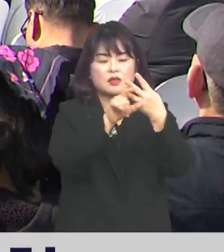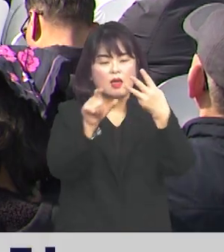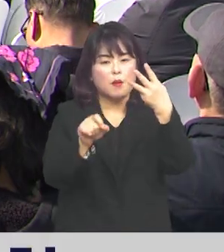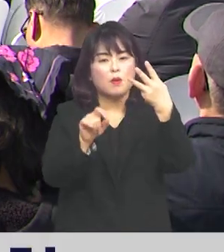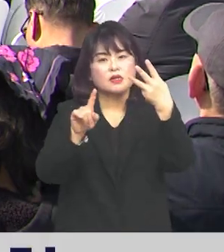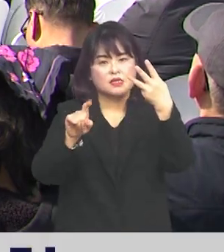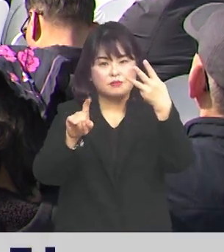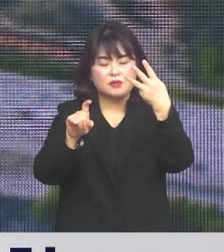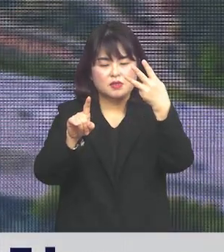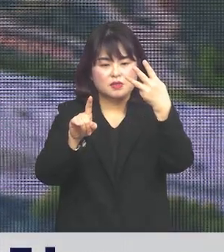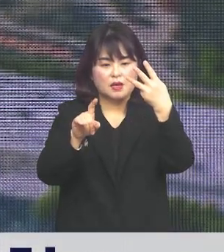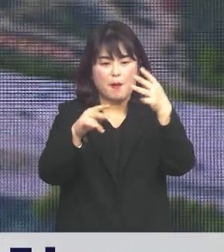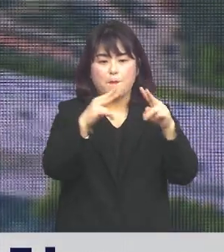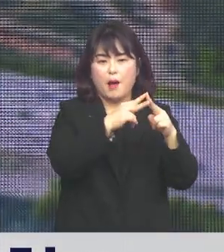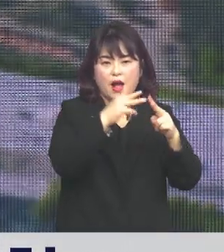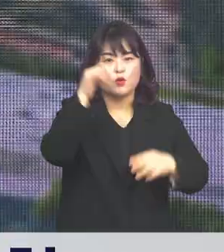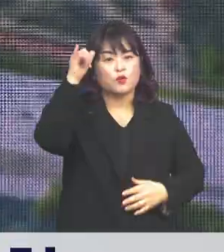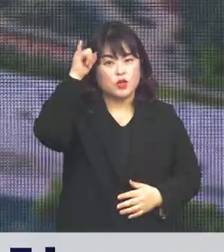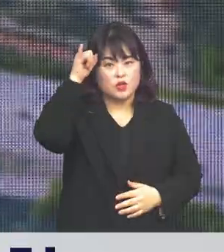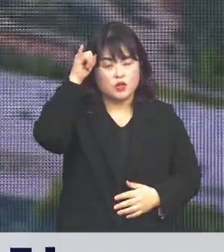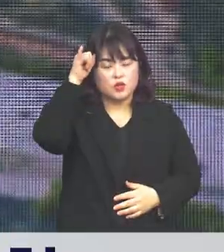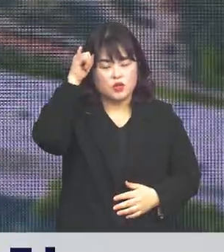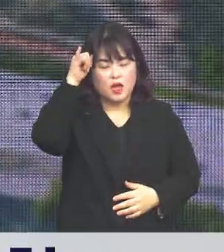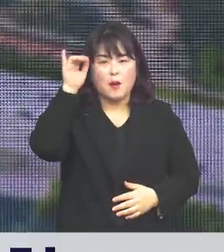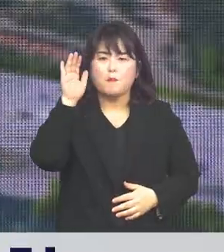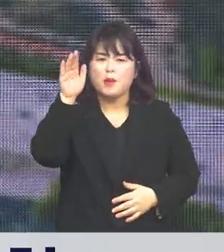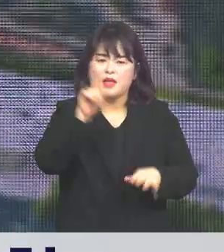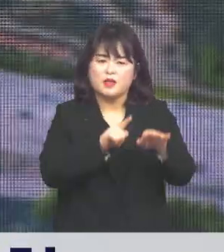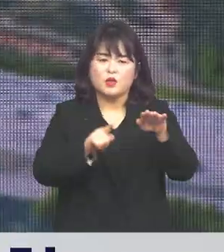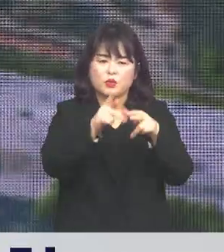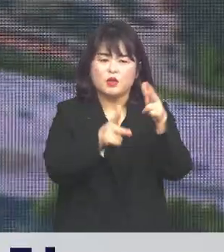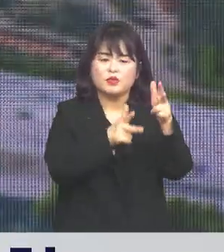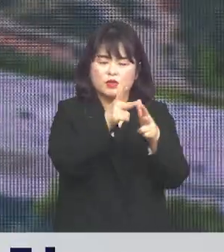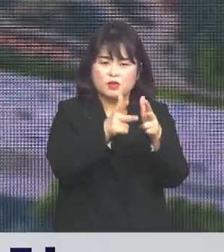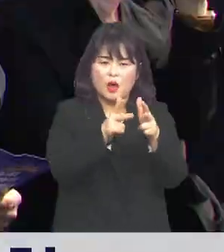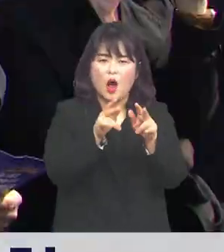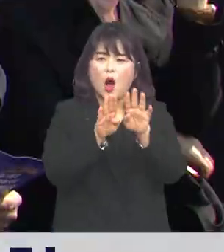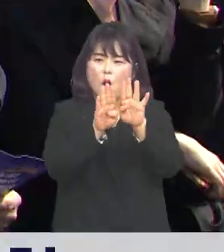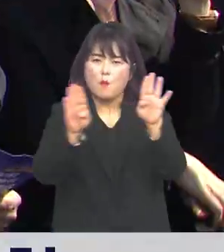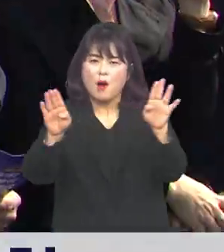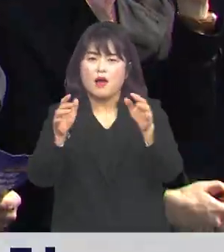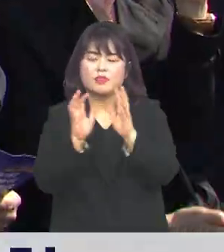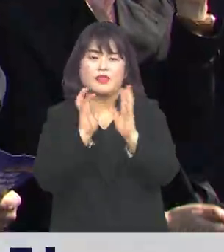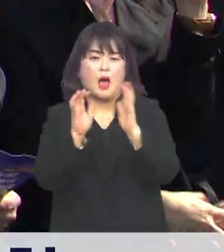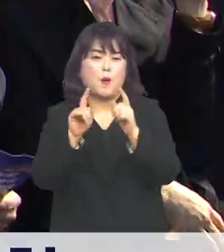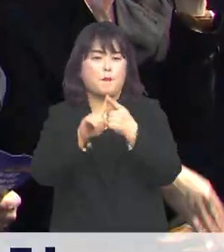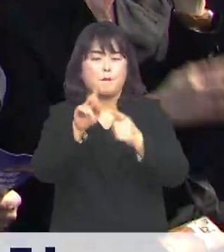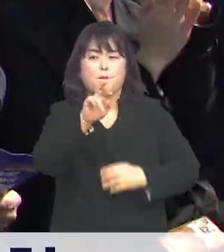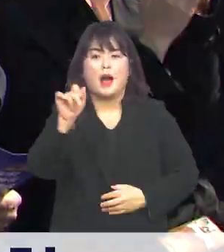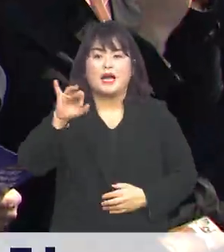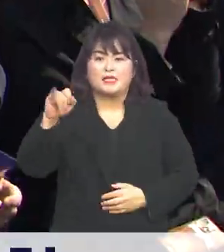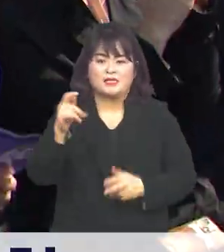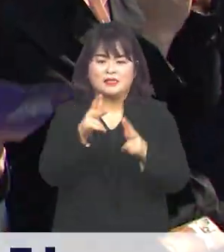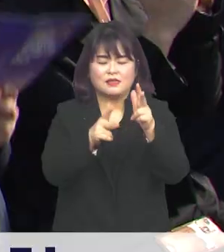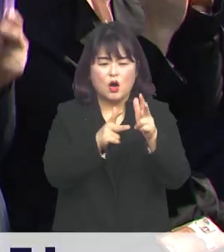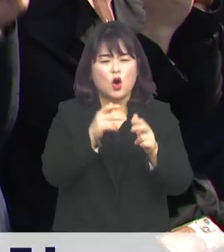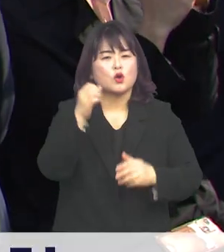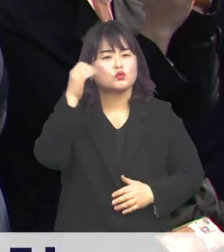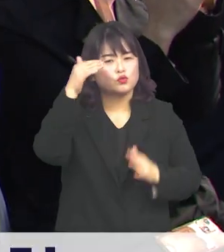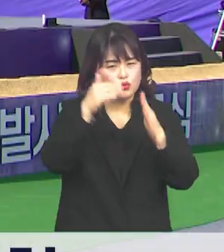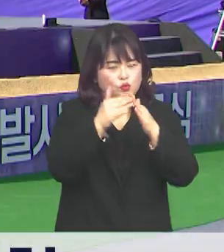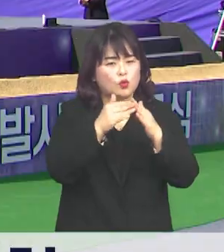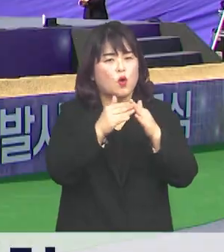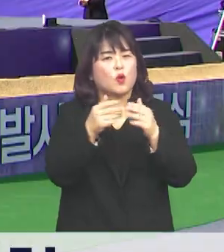용인특례시는 지난 11일 반도체, 인공지능, 미래첨단산업과 컨벤션 시설 등 마이스 산업, 주거,